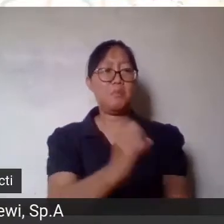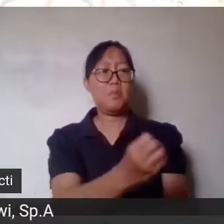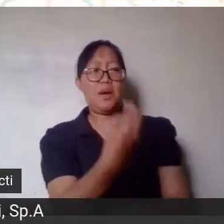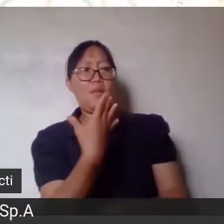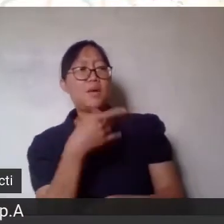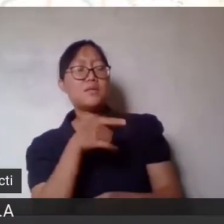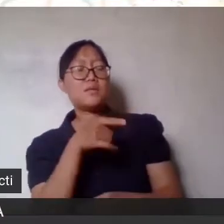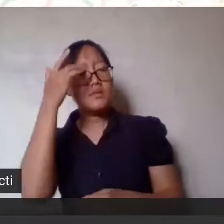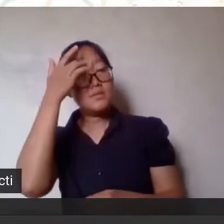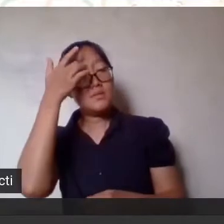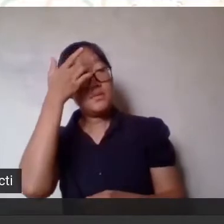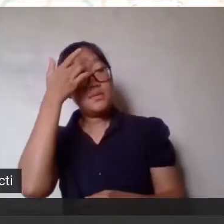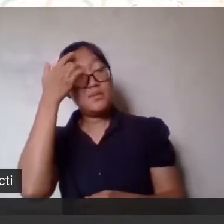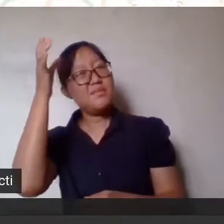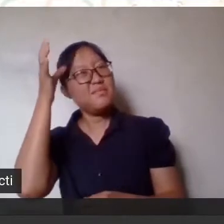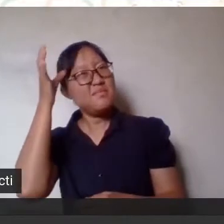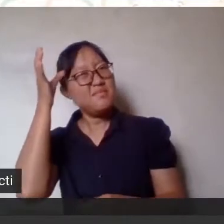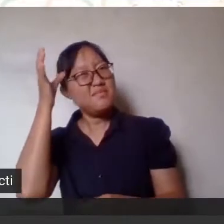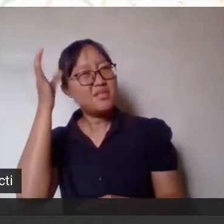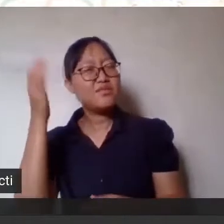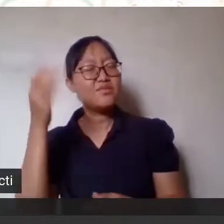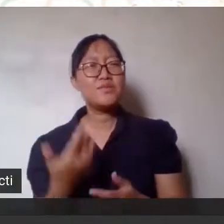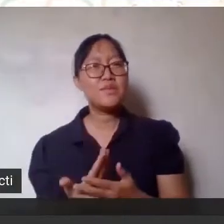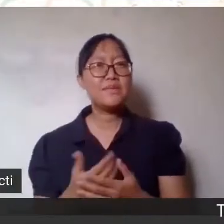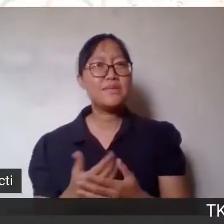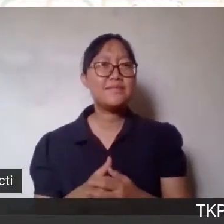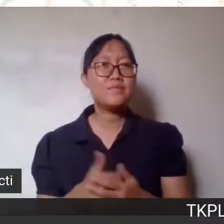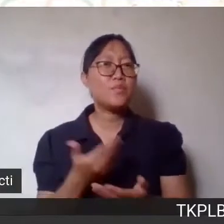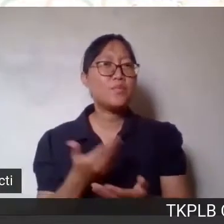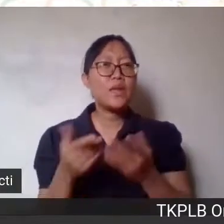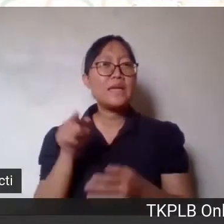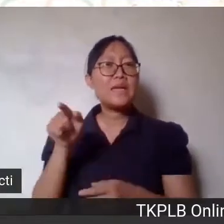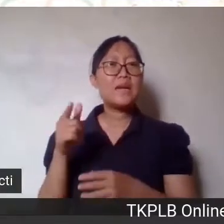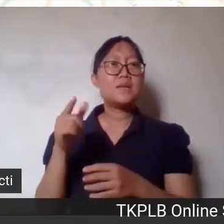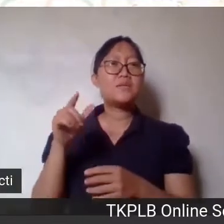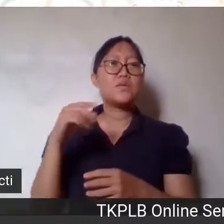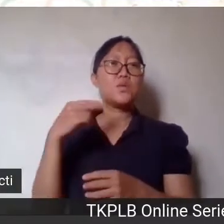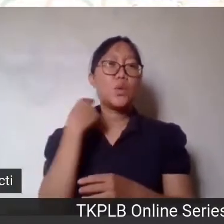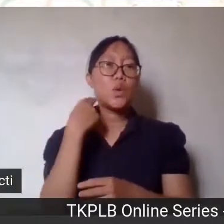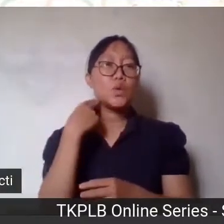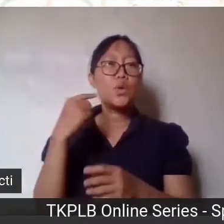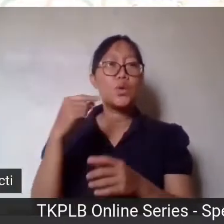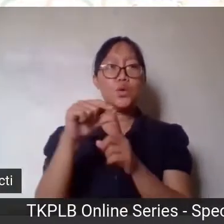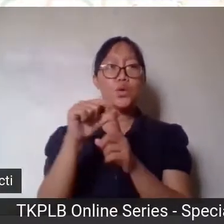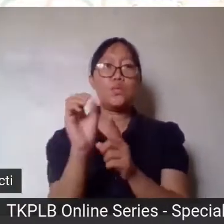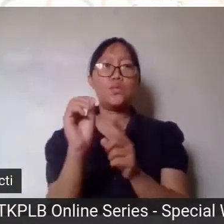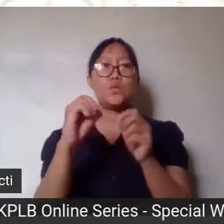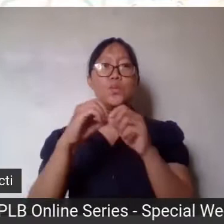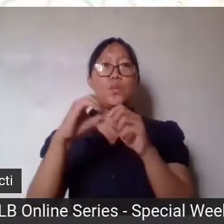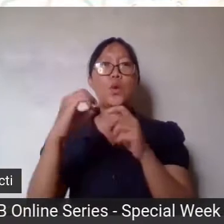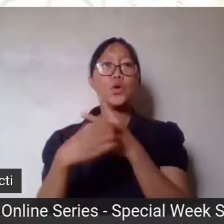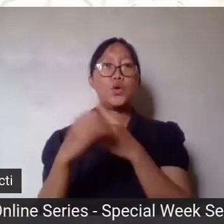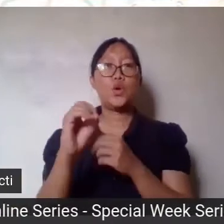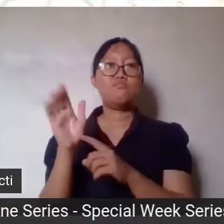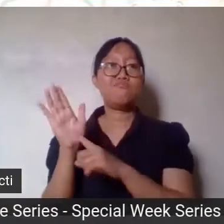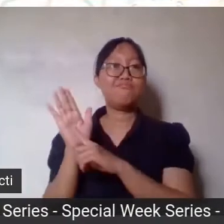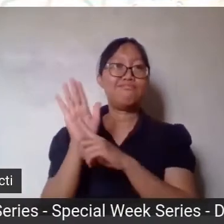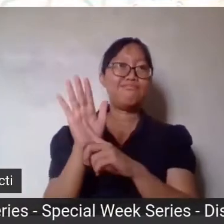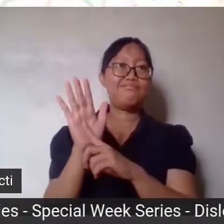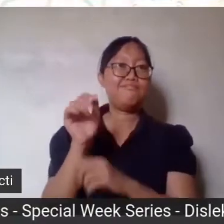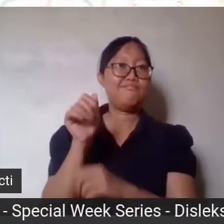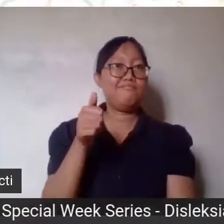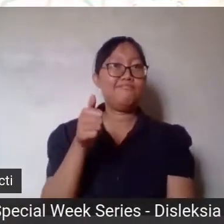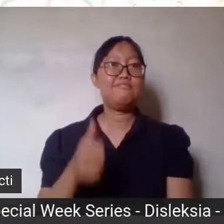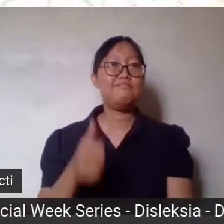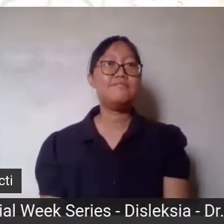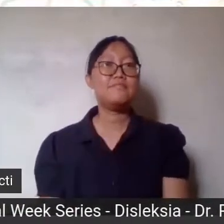akan, presentasi mengenai hal Silakan ini Dokter ya. Purboyo dulu, Dokter Purboyo. Ya, baik, saya lebih dulu ya. Mungkin